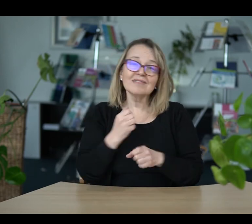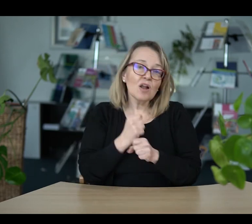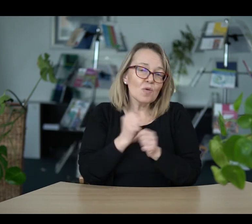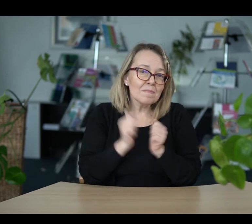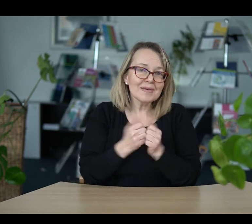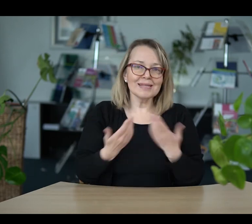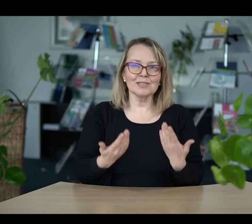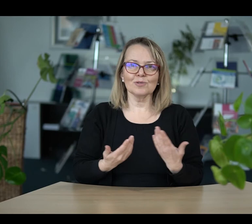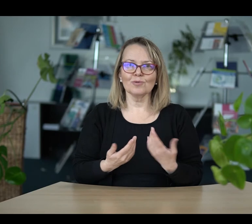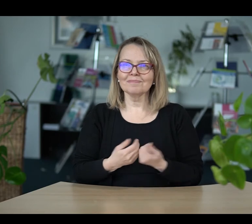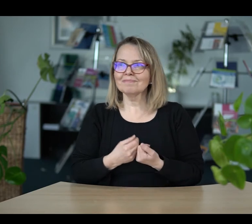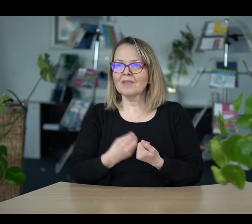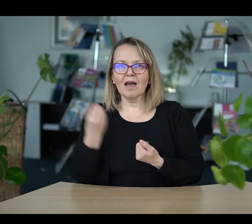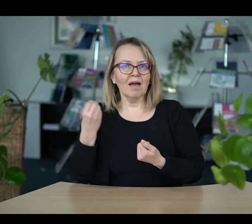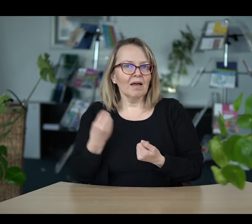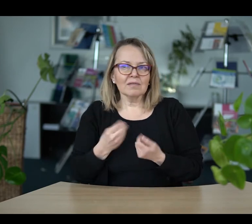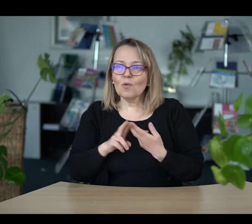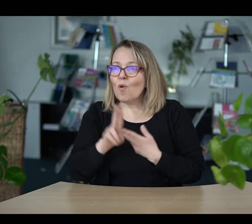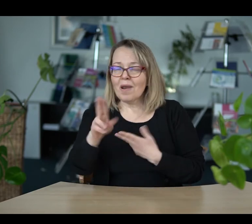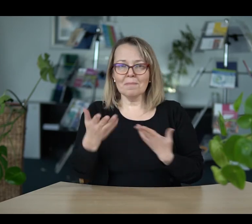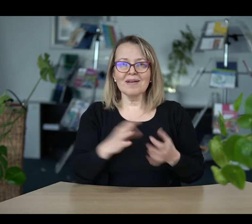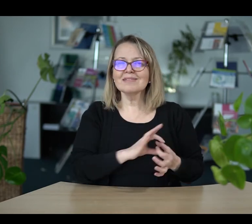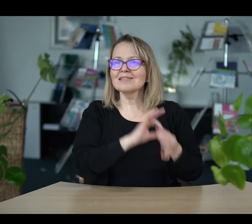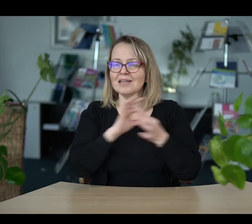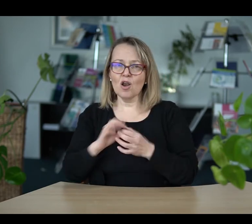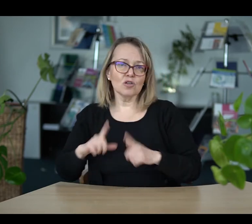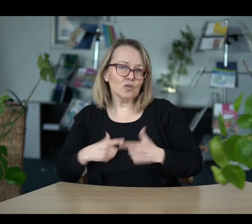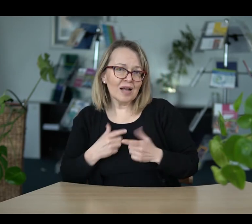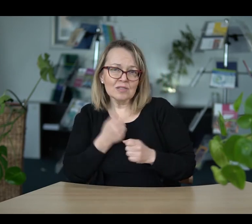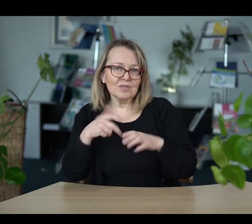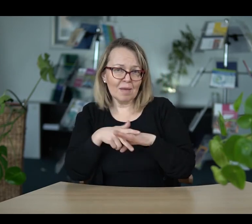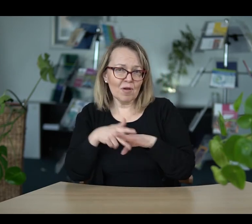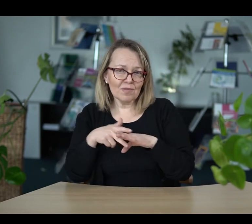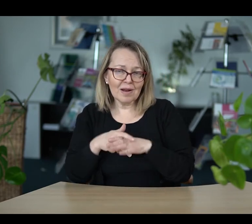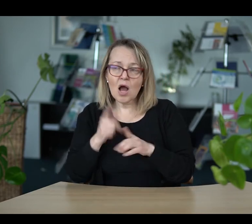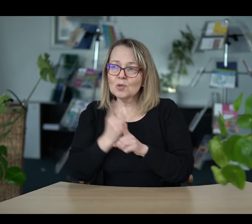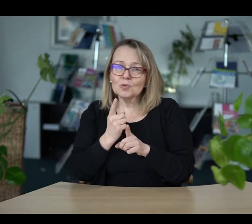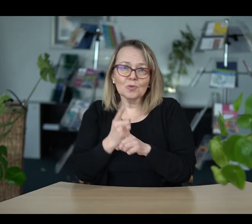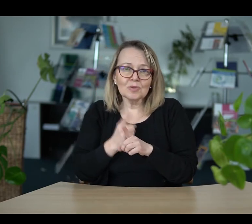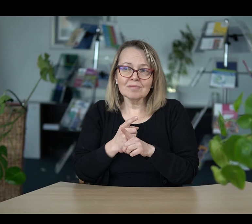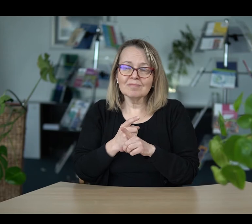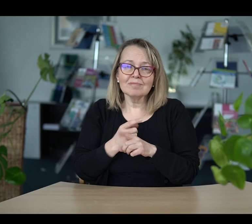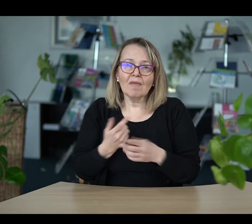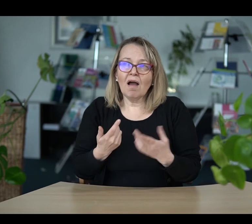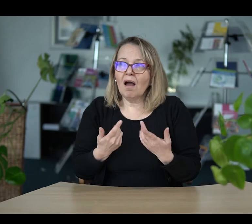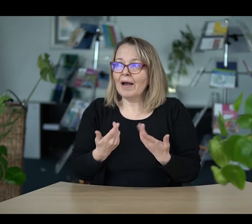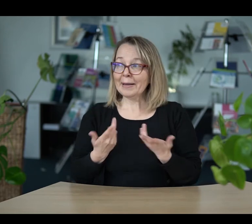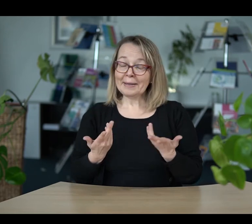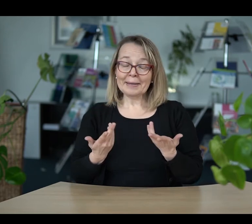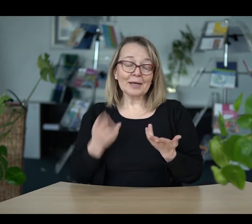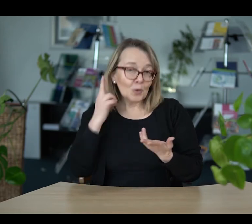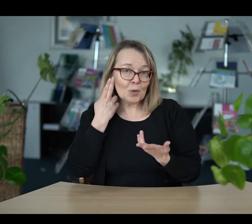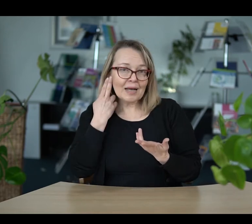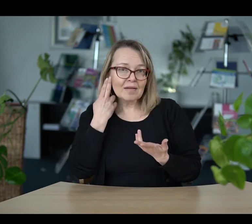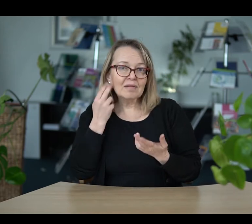to oviro živeti dalje pri izobraževanju na delovnem mestu, sooča se z vprašanjem, kako naprej